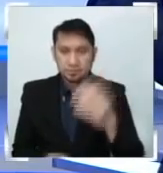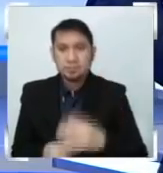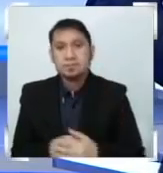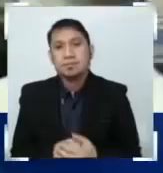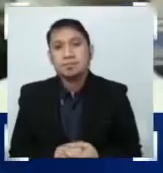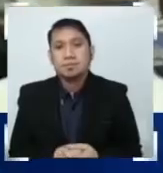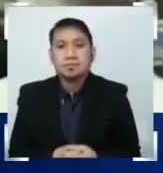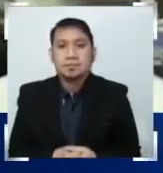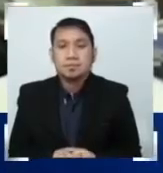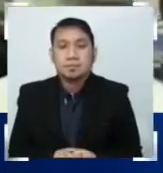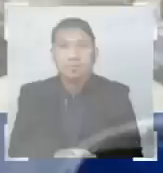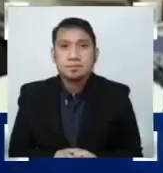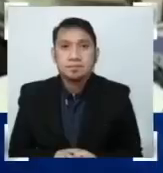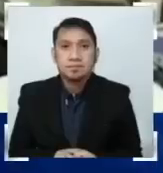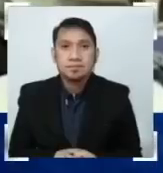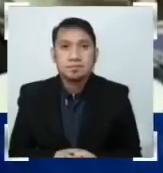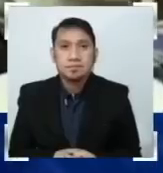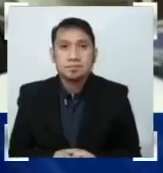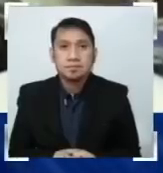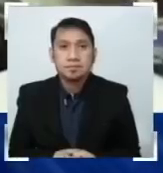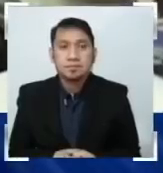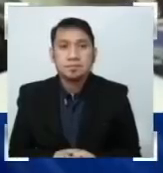Aguinaldo.